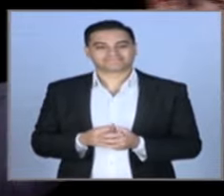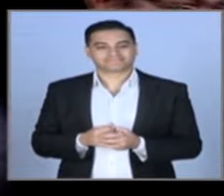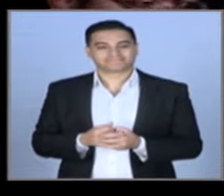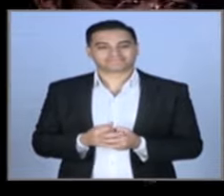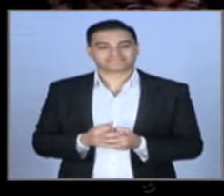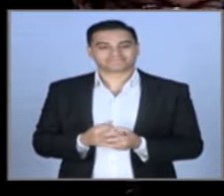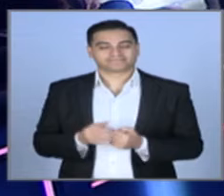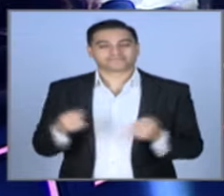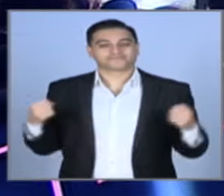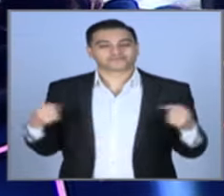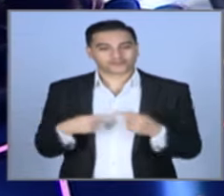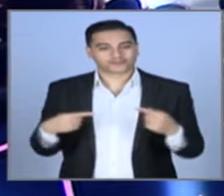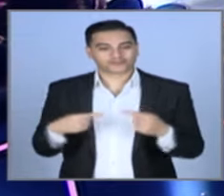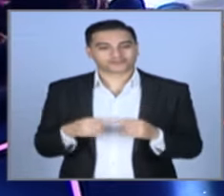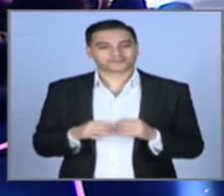سويتش.